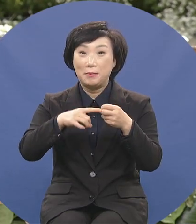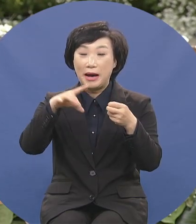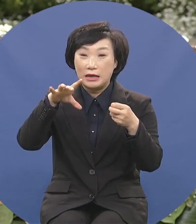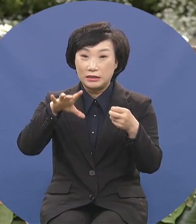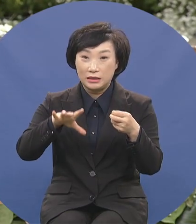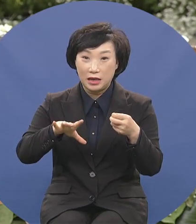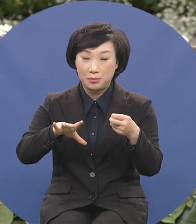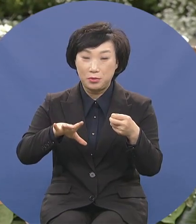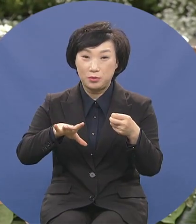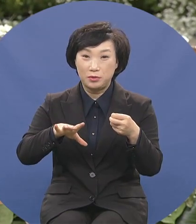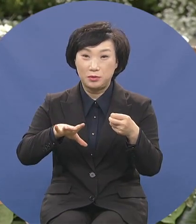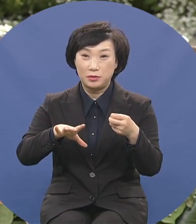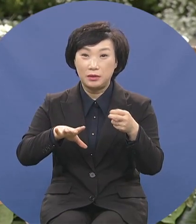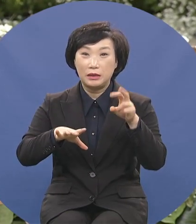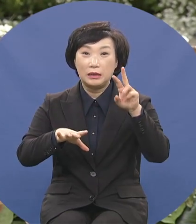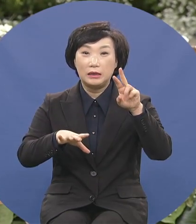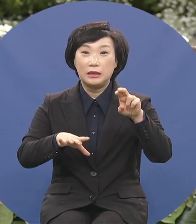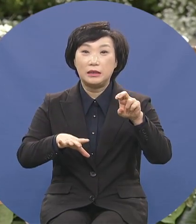마태복음